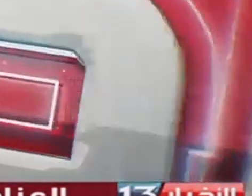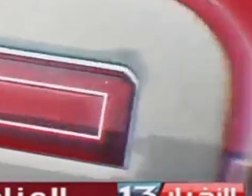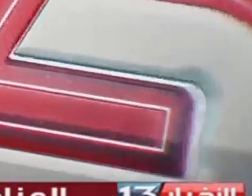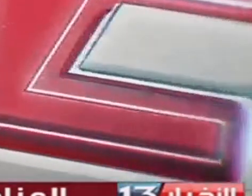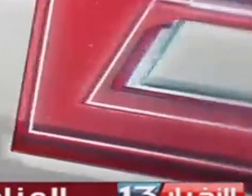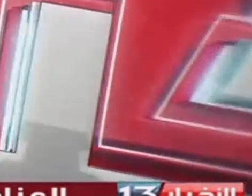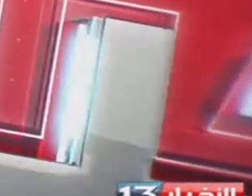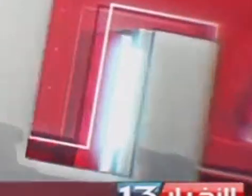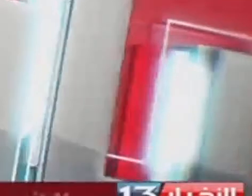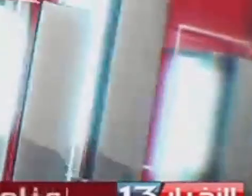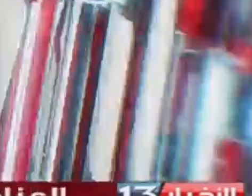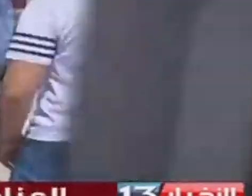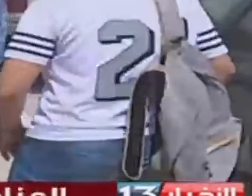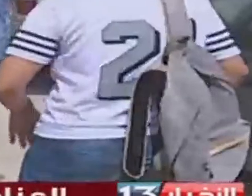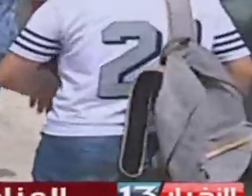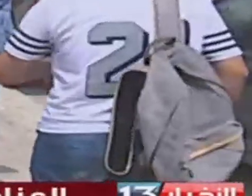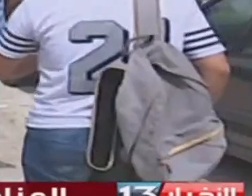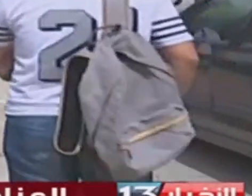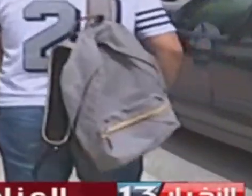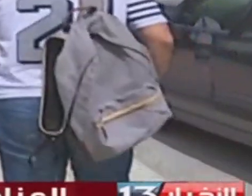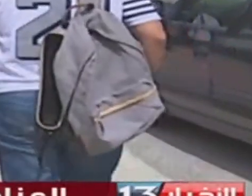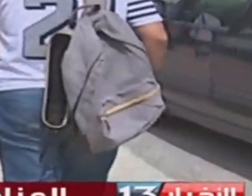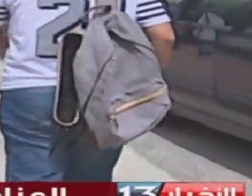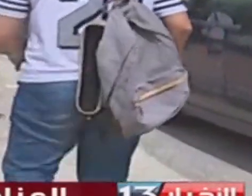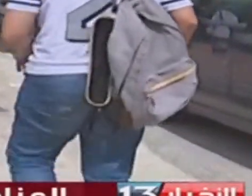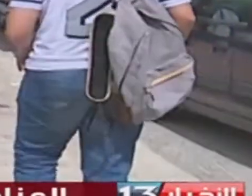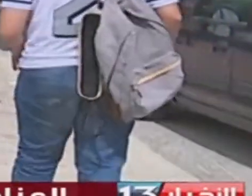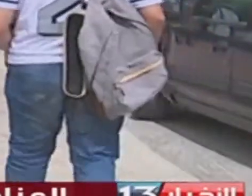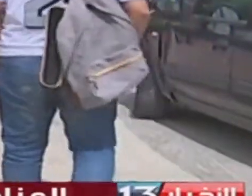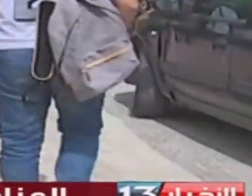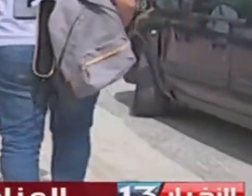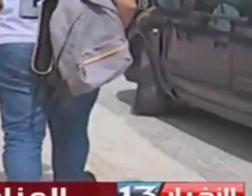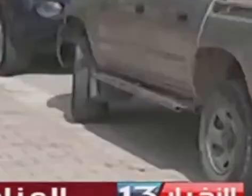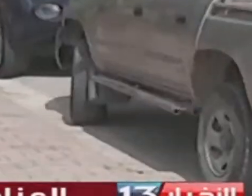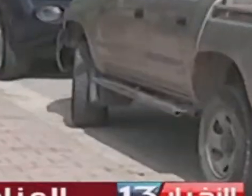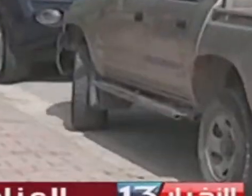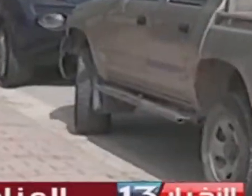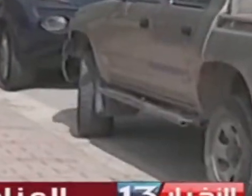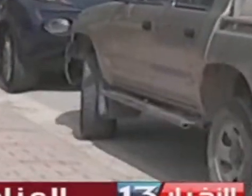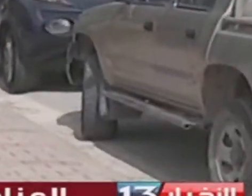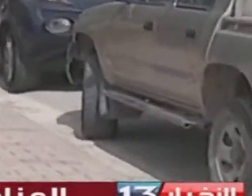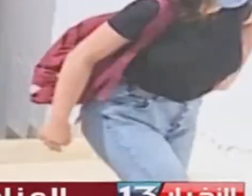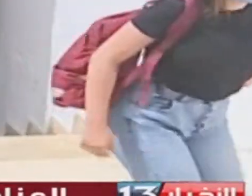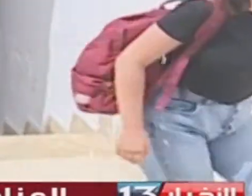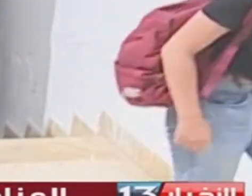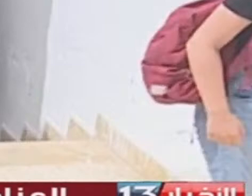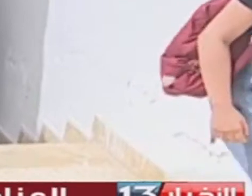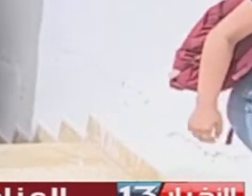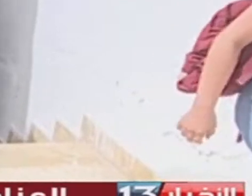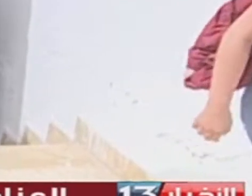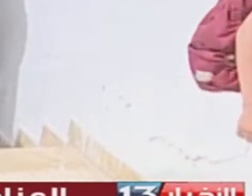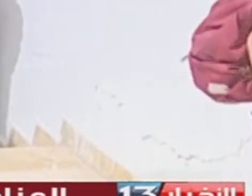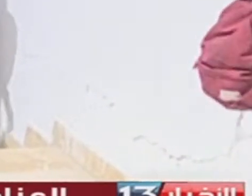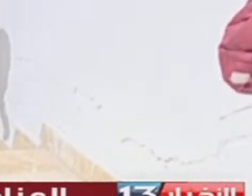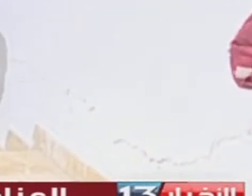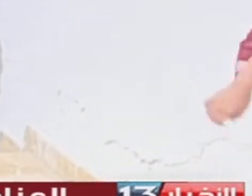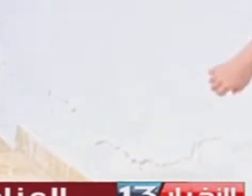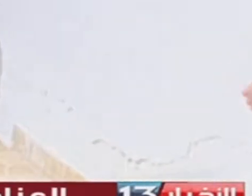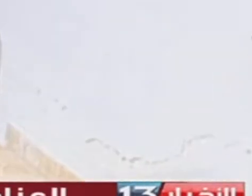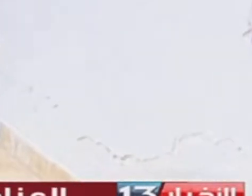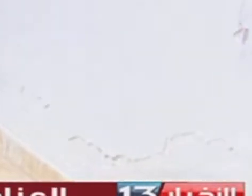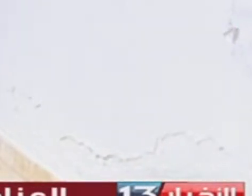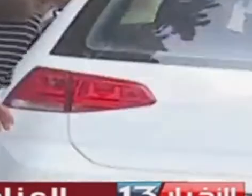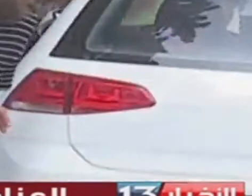واربعين مصابا في اخر ايام اختبارات المثل لعديد المترشحين للدوره الرئيسيه والاطارات التدريس